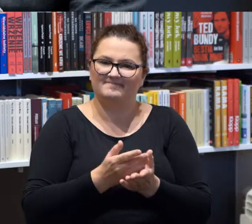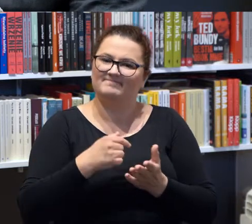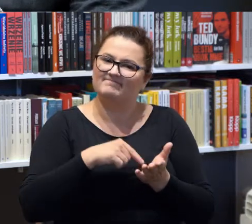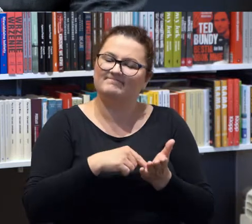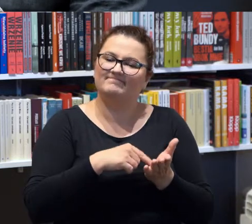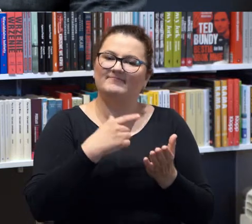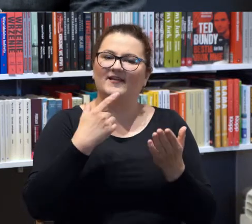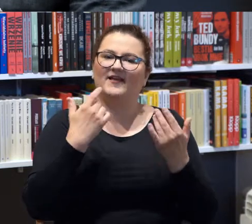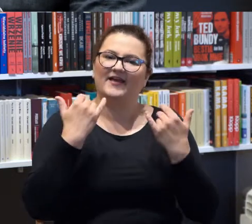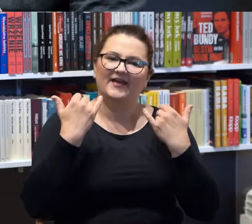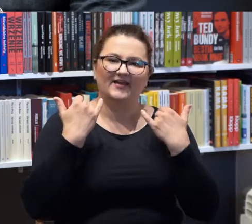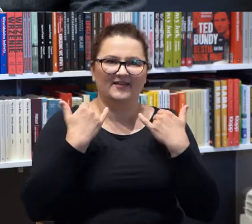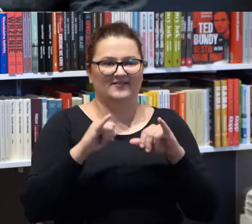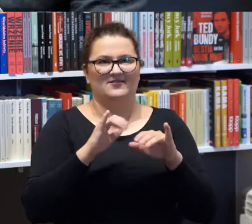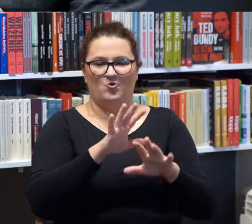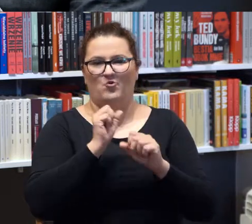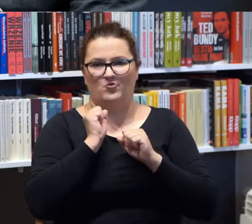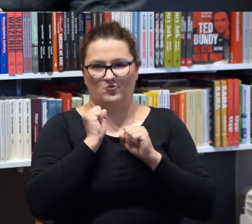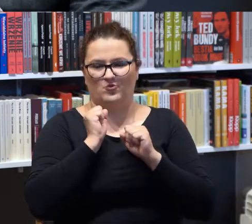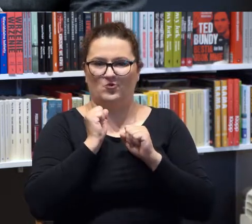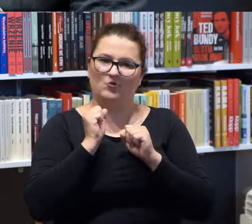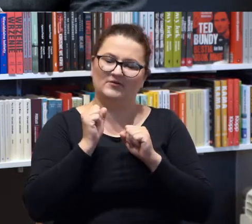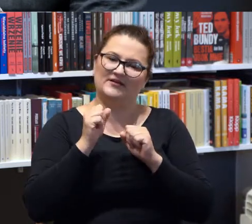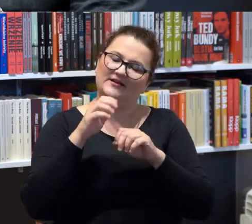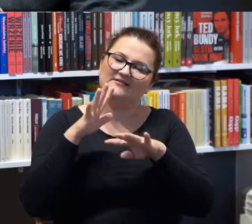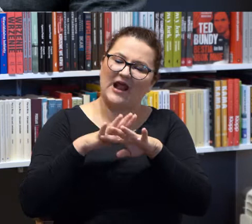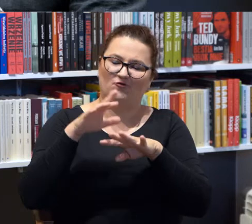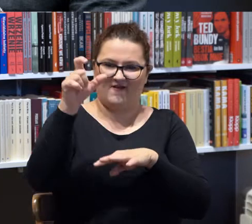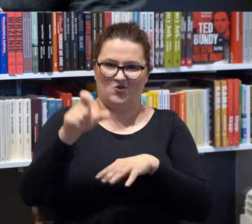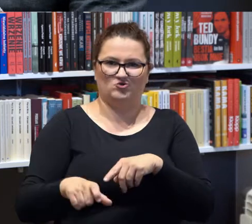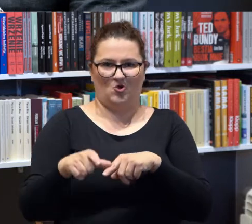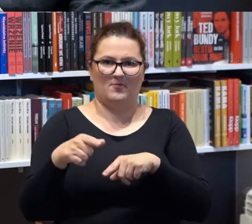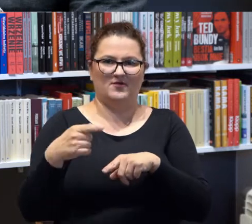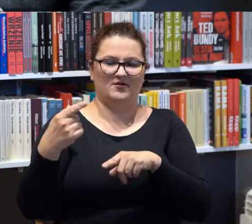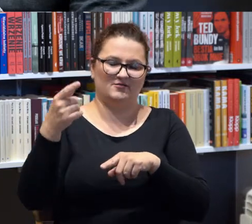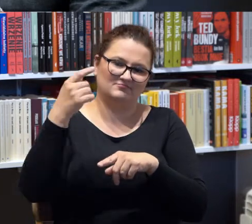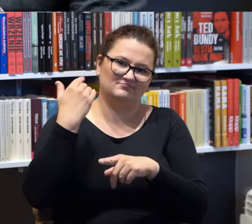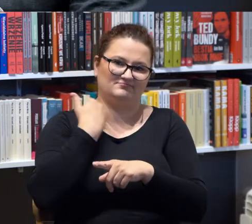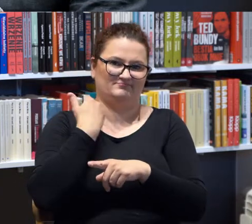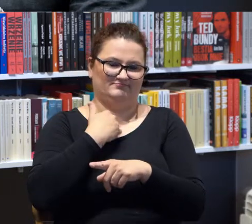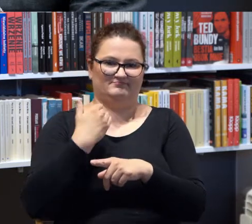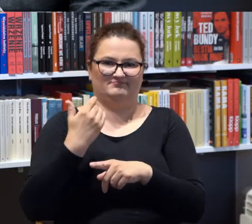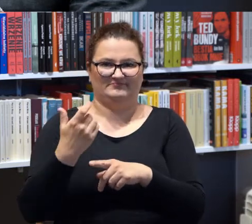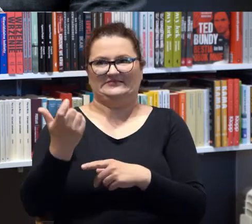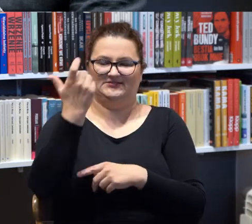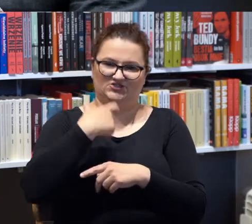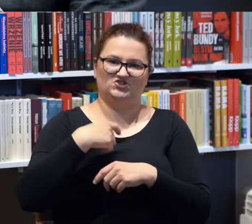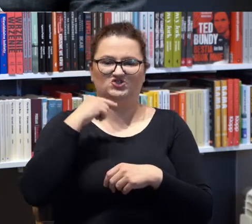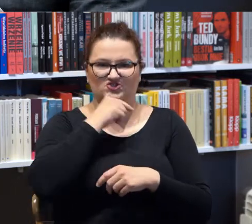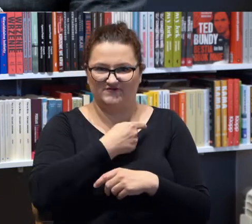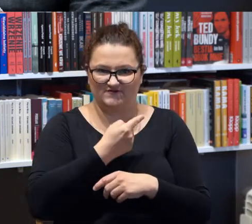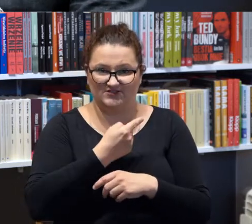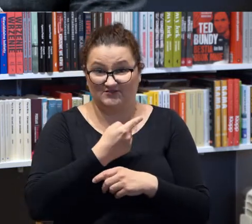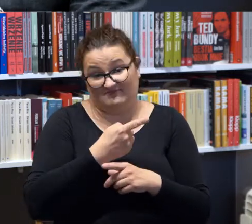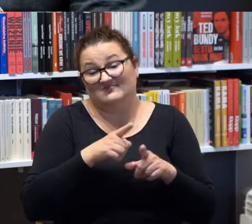właśnie w inny sposób traktować osobę, która, przypuśćmy, nas krzywdzi dlatego, że pije. To znalazło oczywiście odzwierciedlenie też w moim życiu,